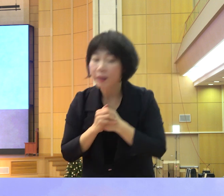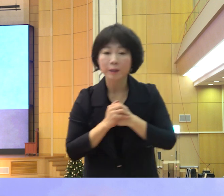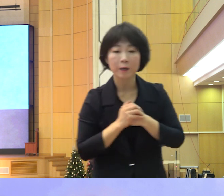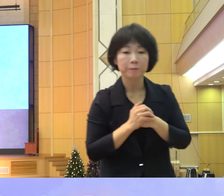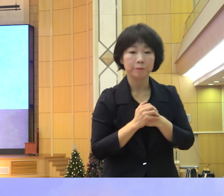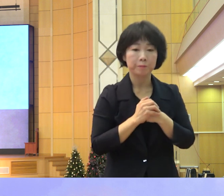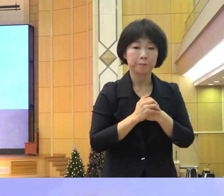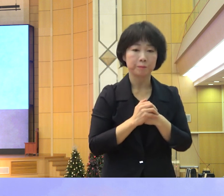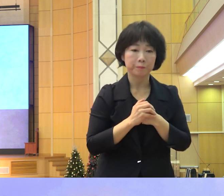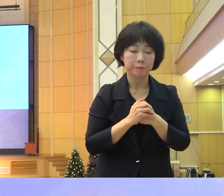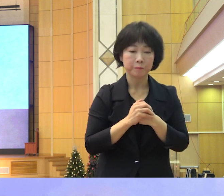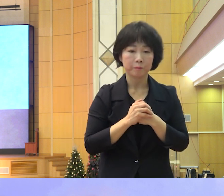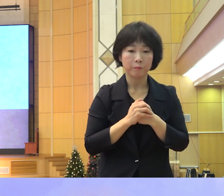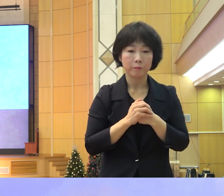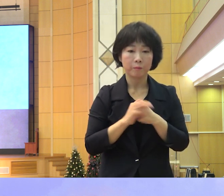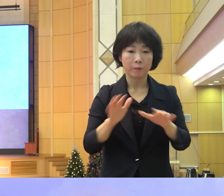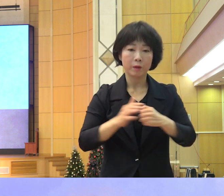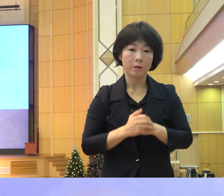4대